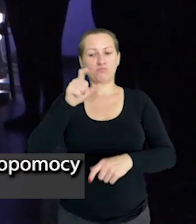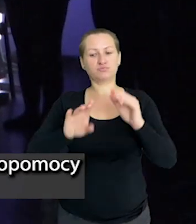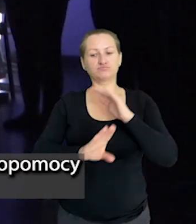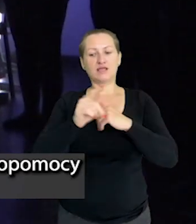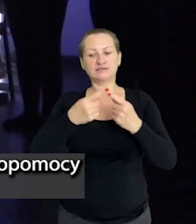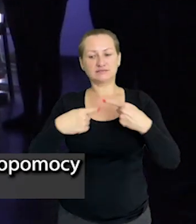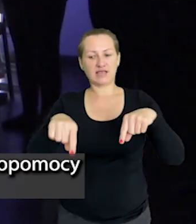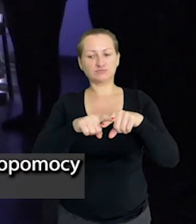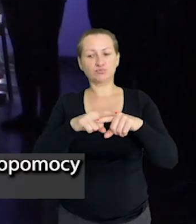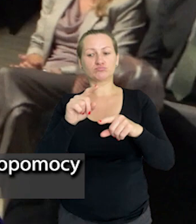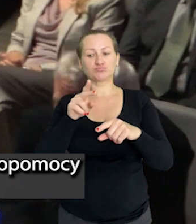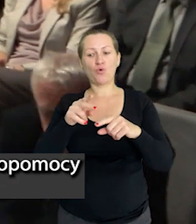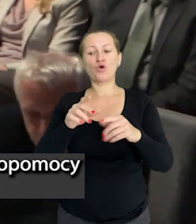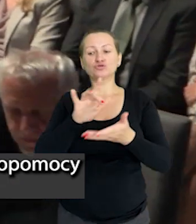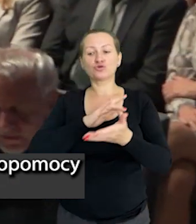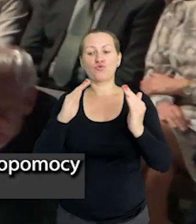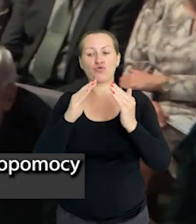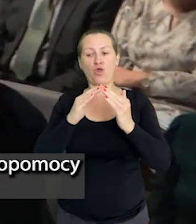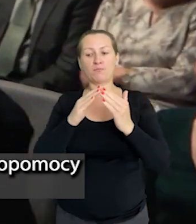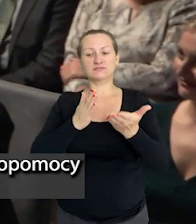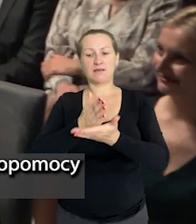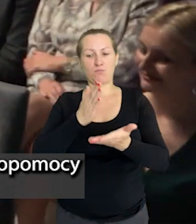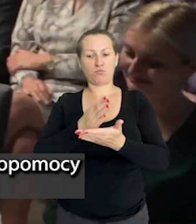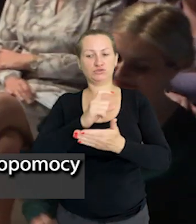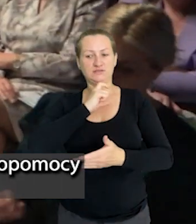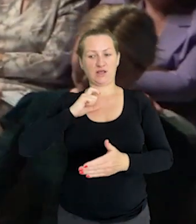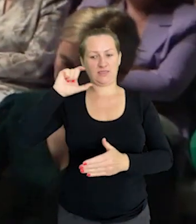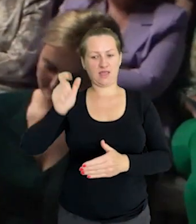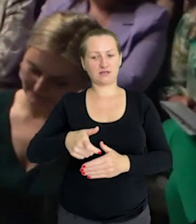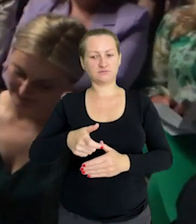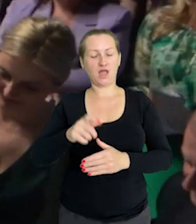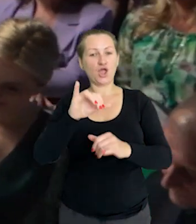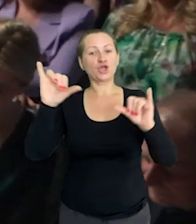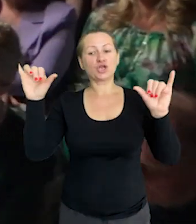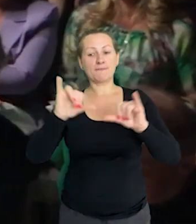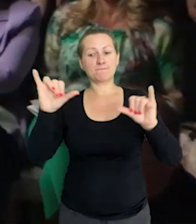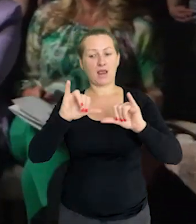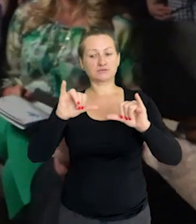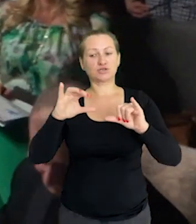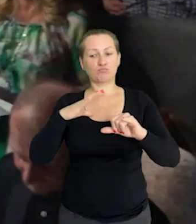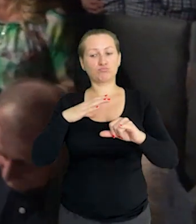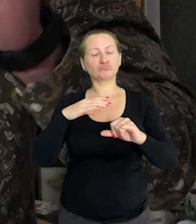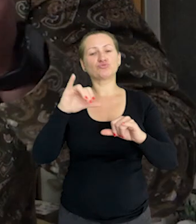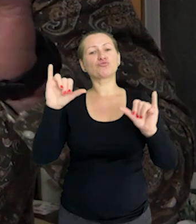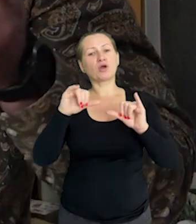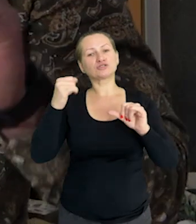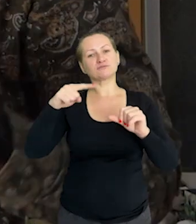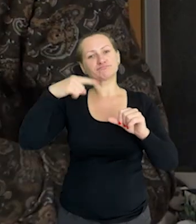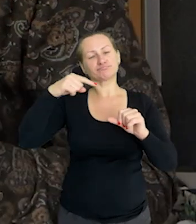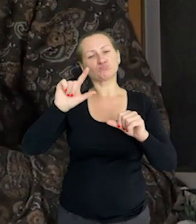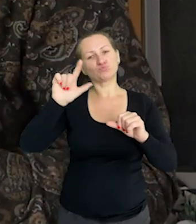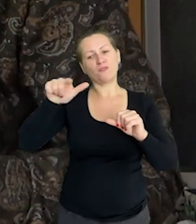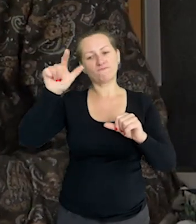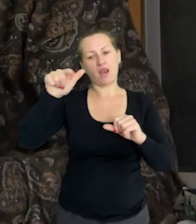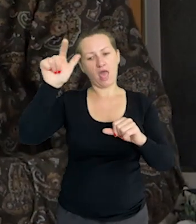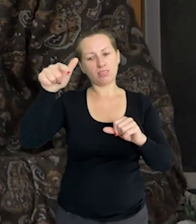Blue MC ze środowiskowego domu samopomocy w Starogardzie Gdańskim. Impreza cykliczna, która odbywa się mniej więcej co